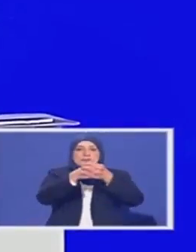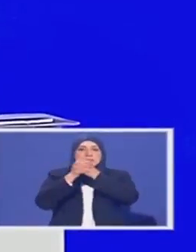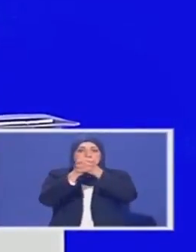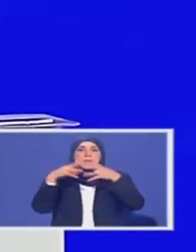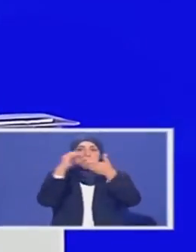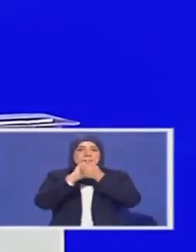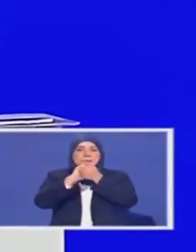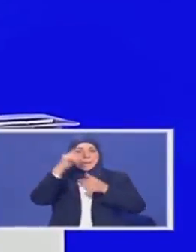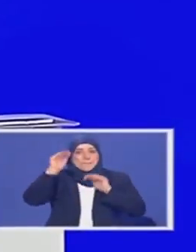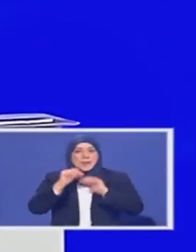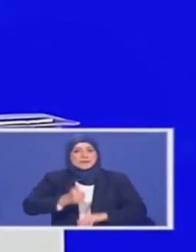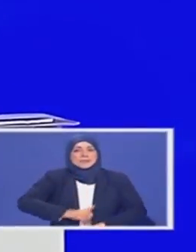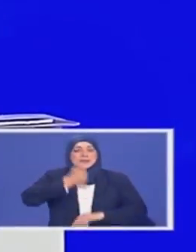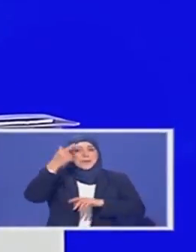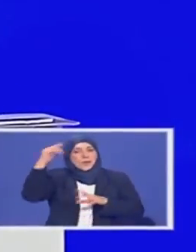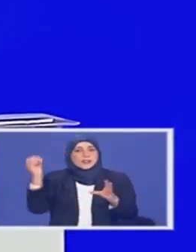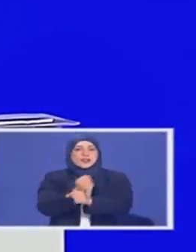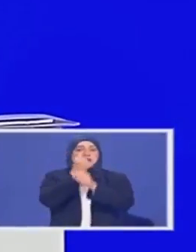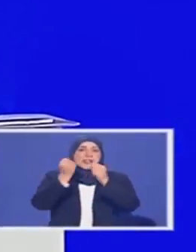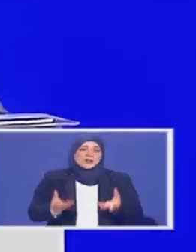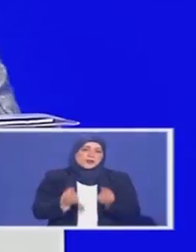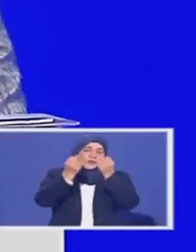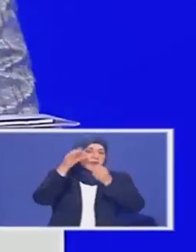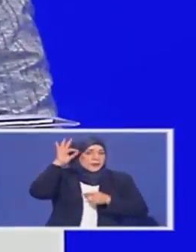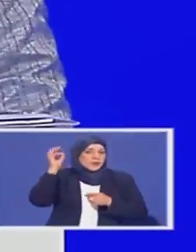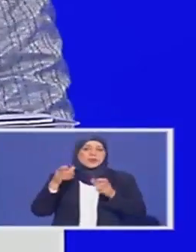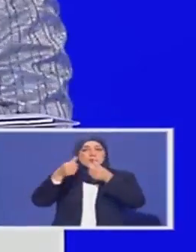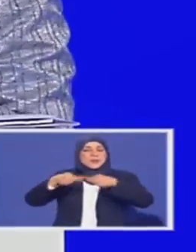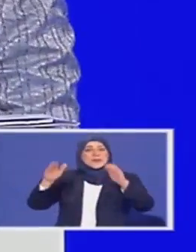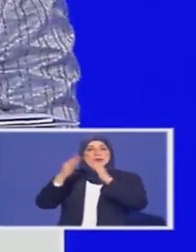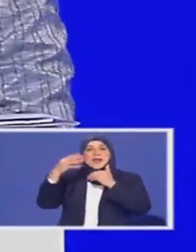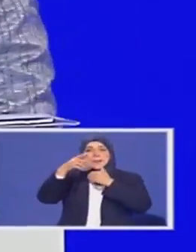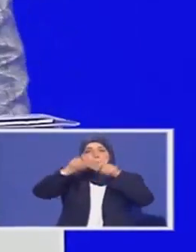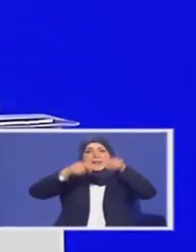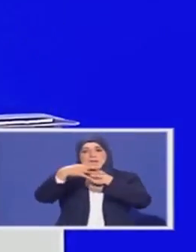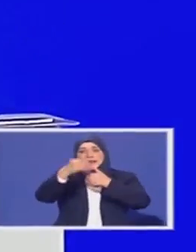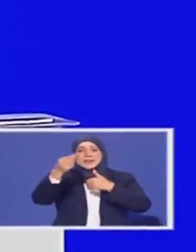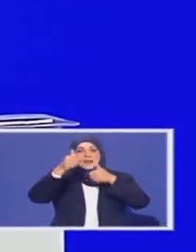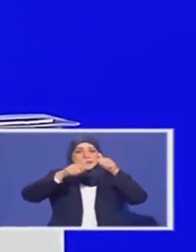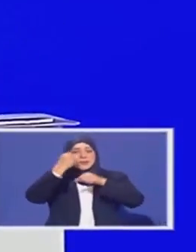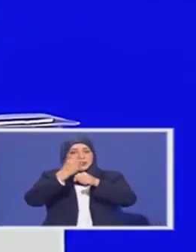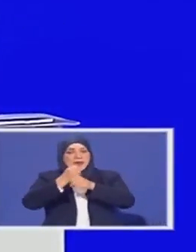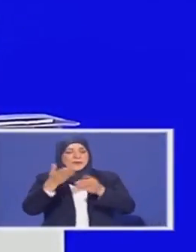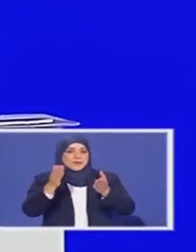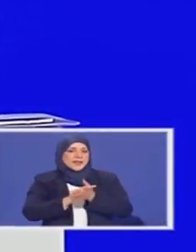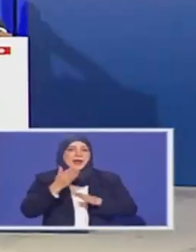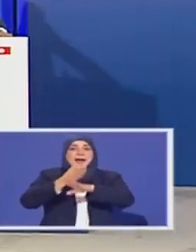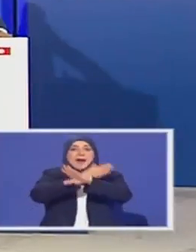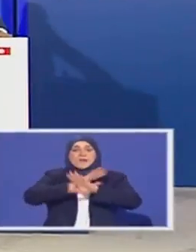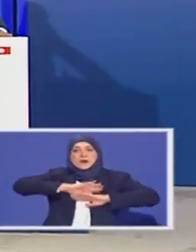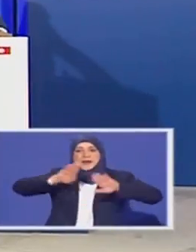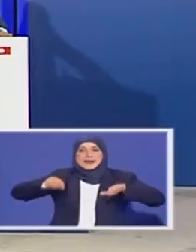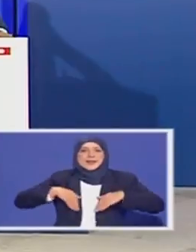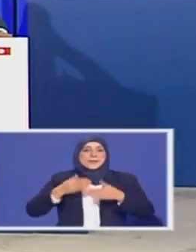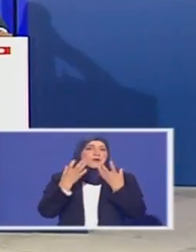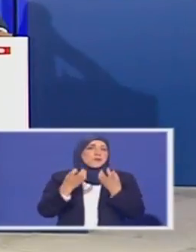ونفس التضحيات لإنجاح عملية الحجر الصحي الموجه. نحب قبل ما نكملوا